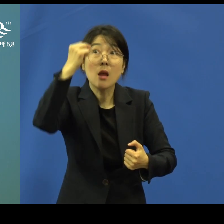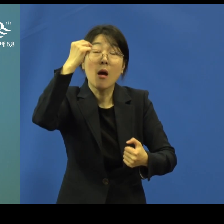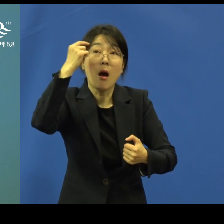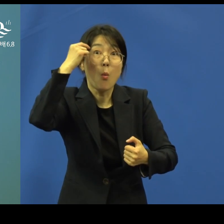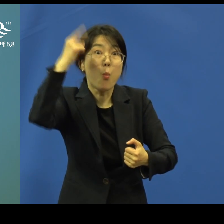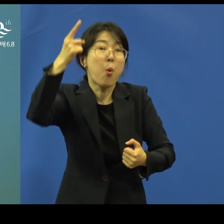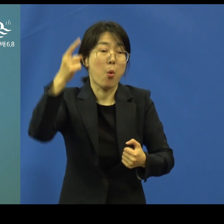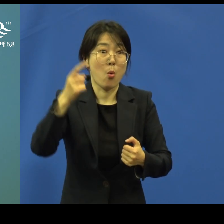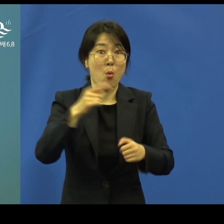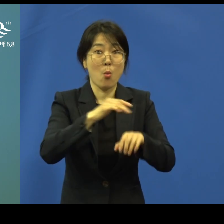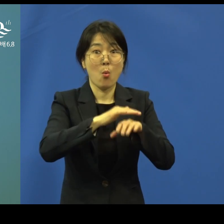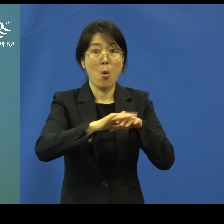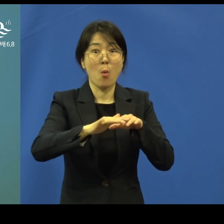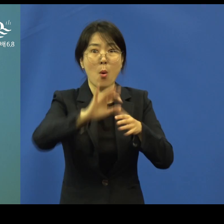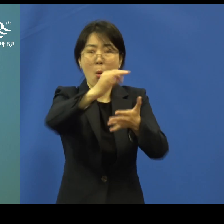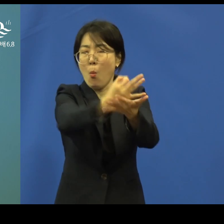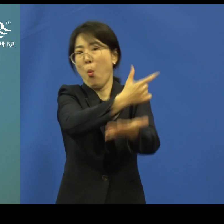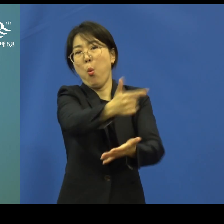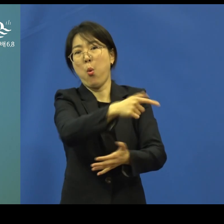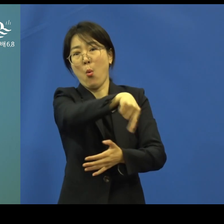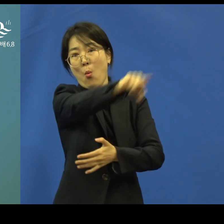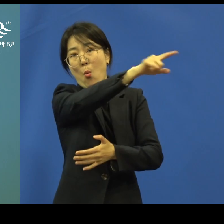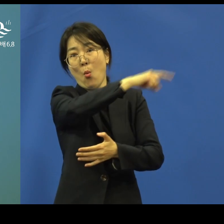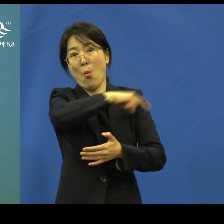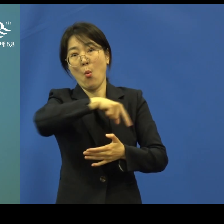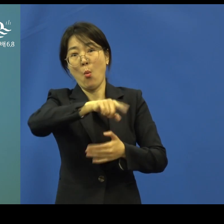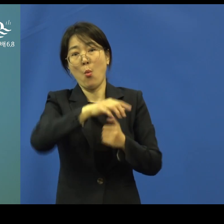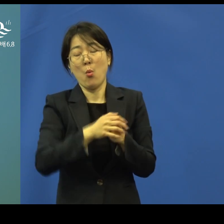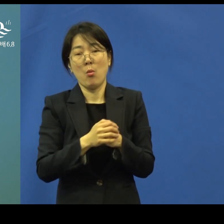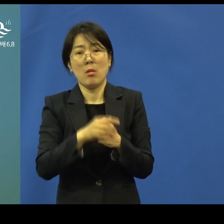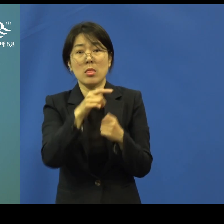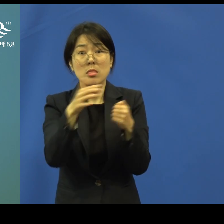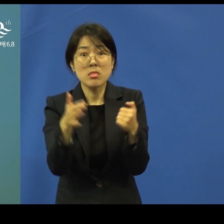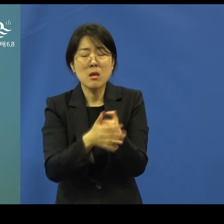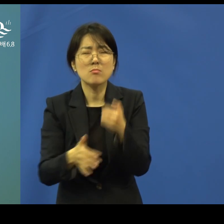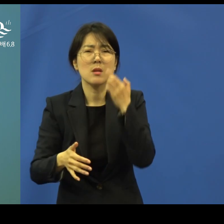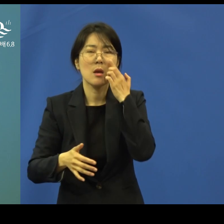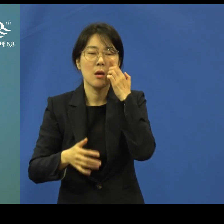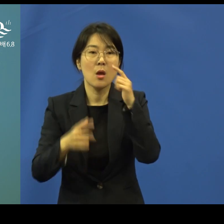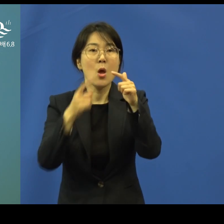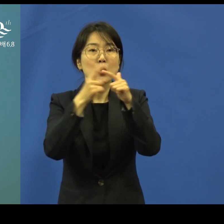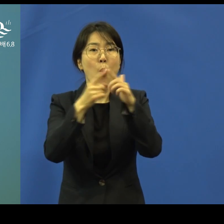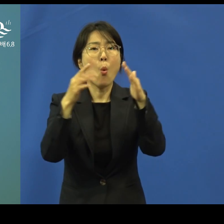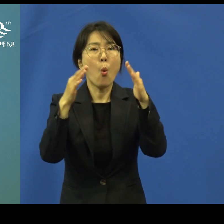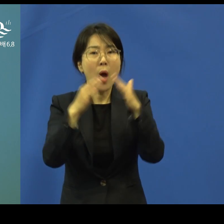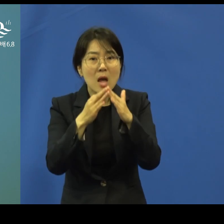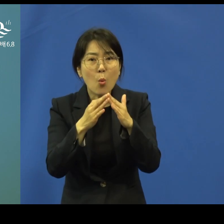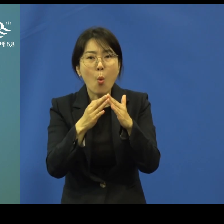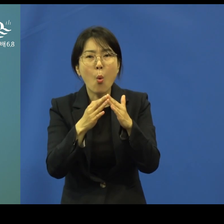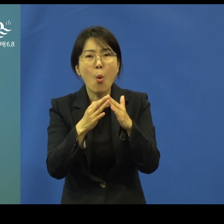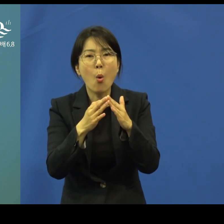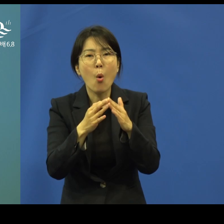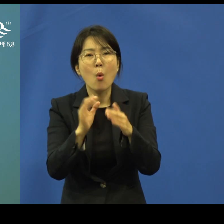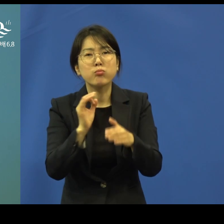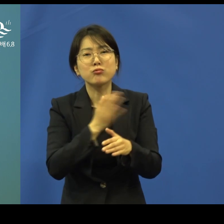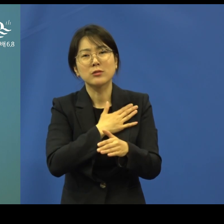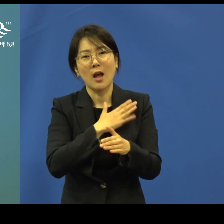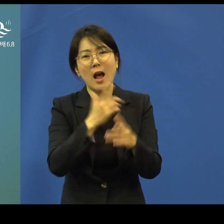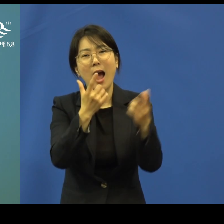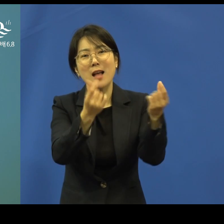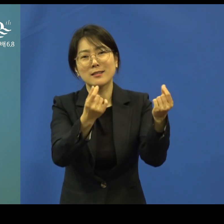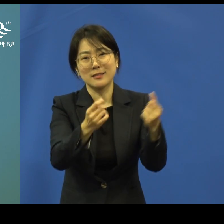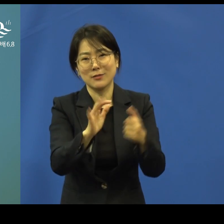도시 자체가 부유한 도시니까 그 도시 안에 있는 교회도 부유한, 라우디게아 교회도 부유한